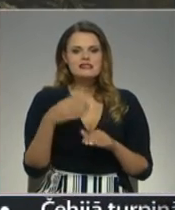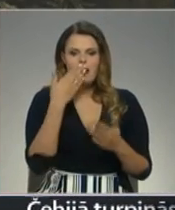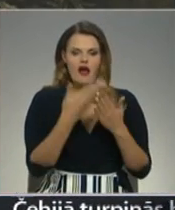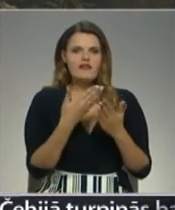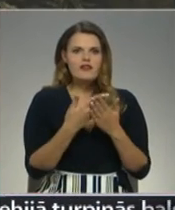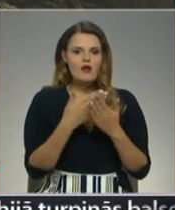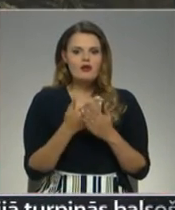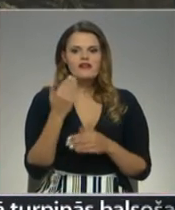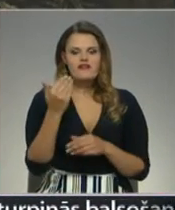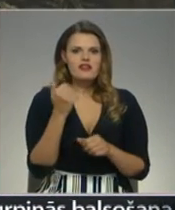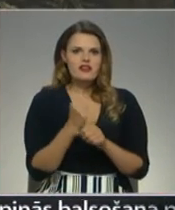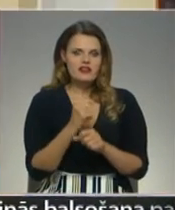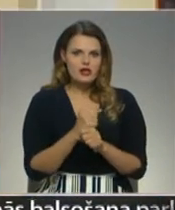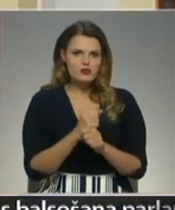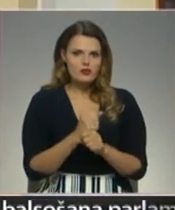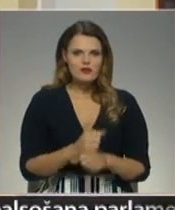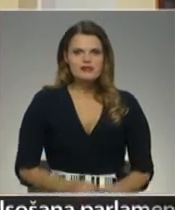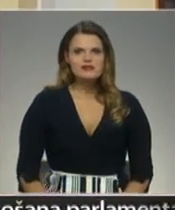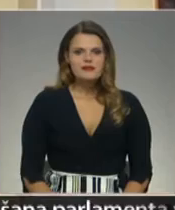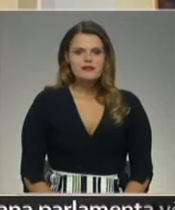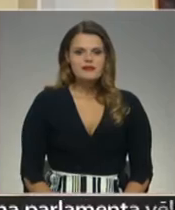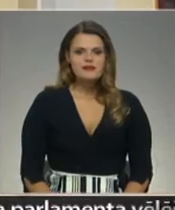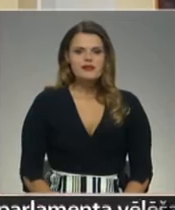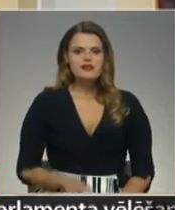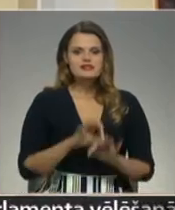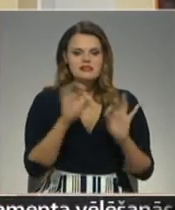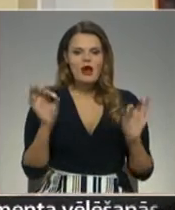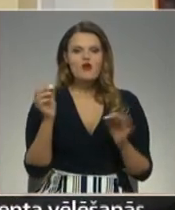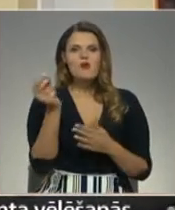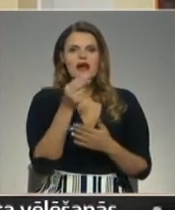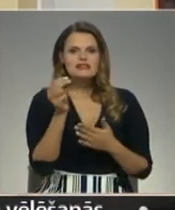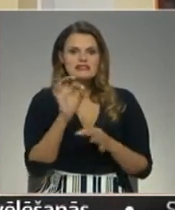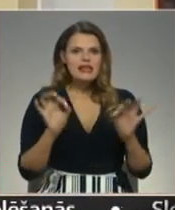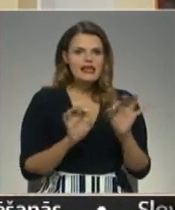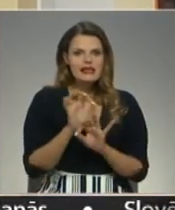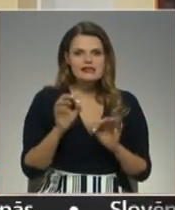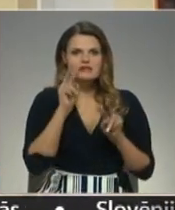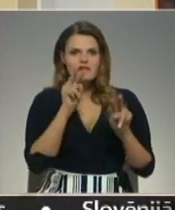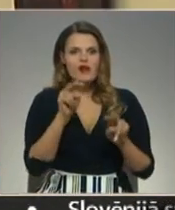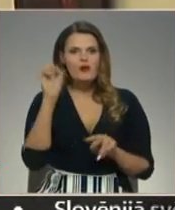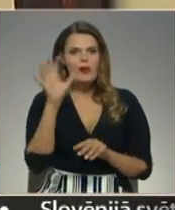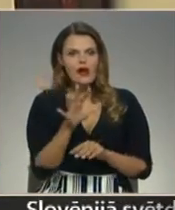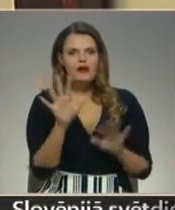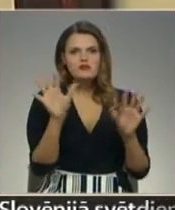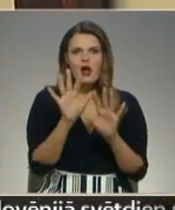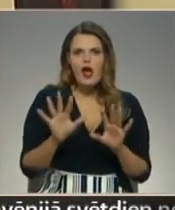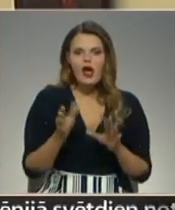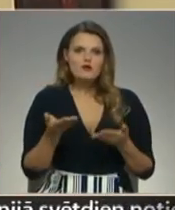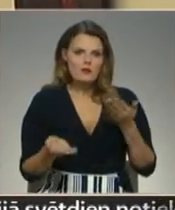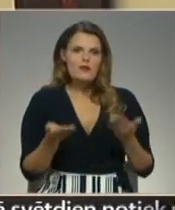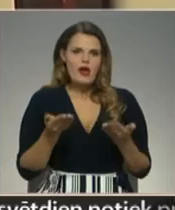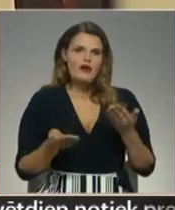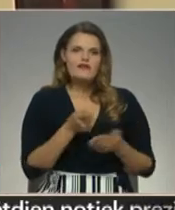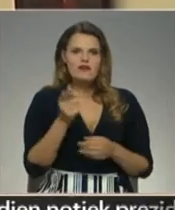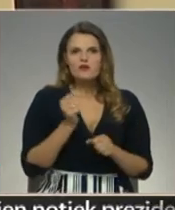attēlotajam Stārosta gleznās. Uzmetam skices, vērojam gaismu, ēnu, mēģinājam